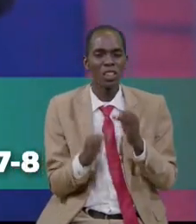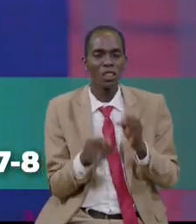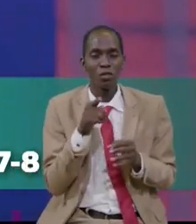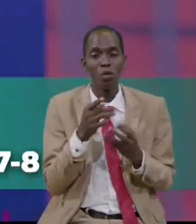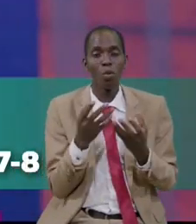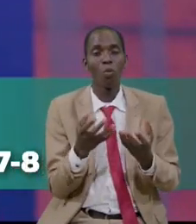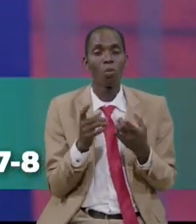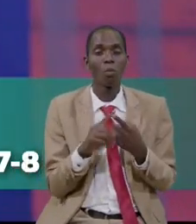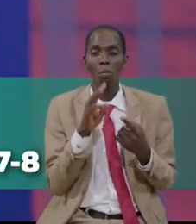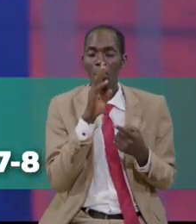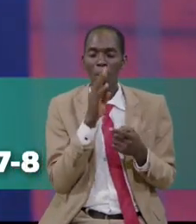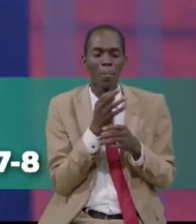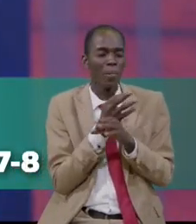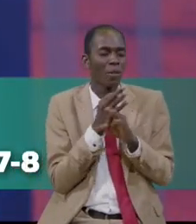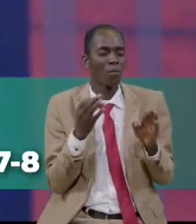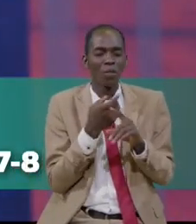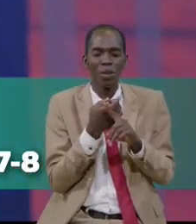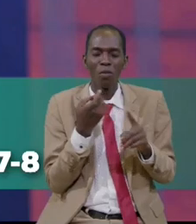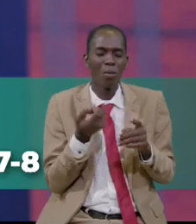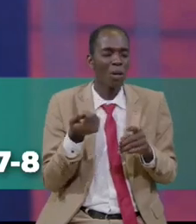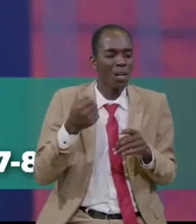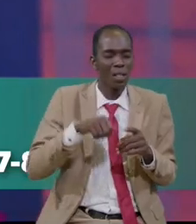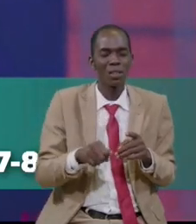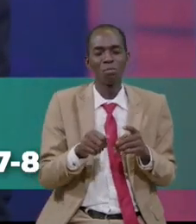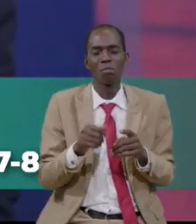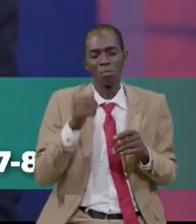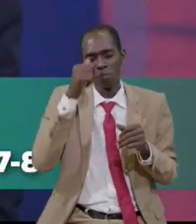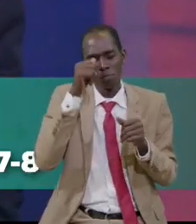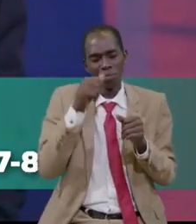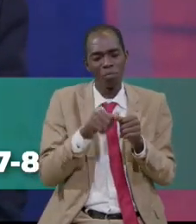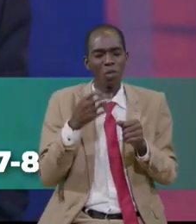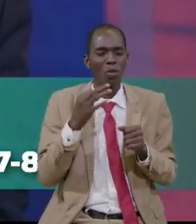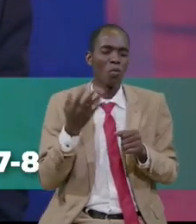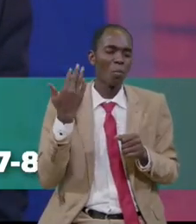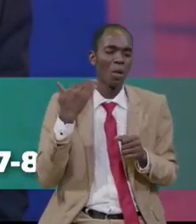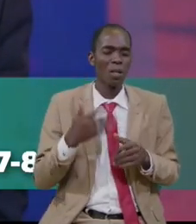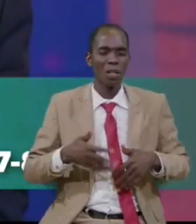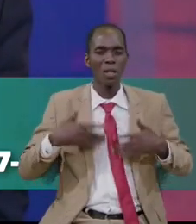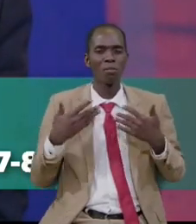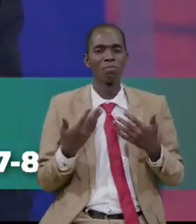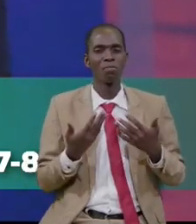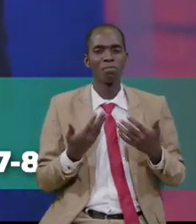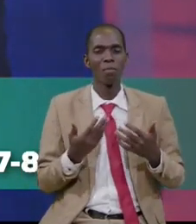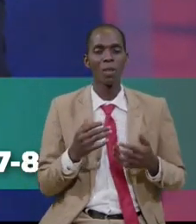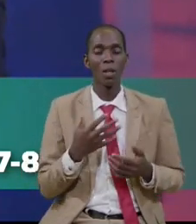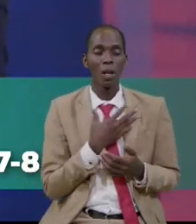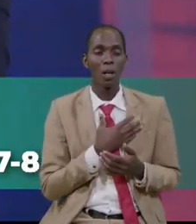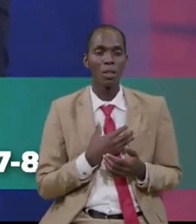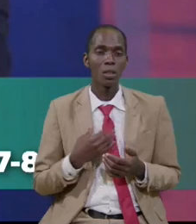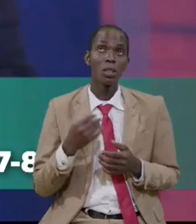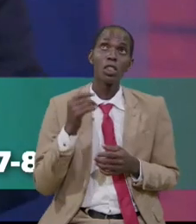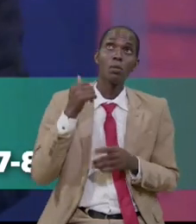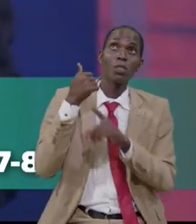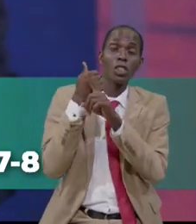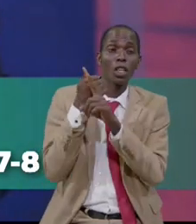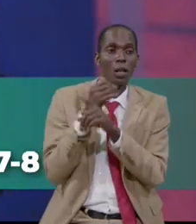libéré de tout souvenir de ta vie passée, de lui-même, Christ,